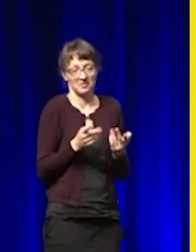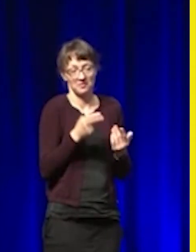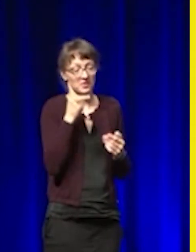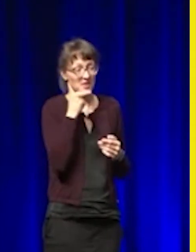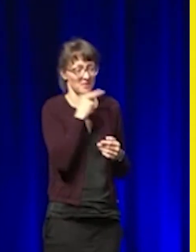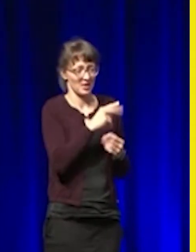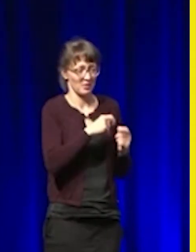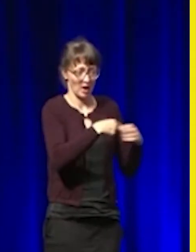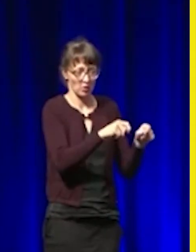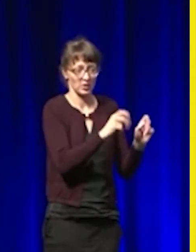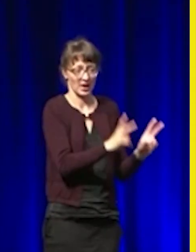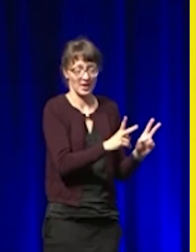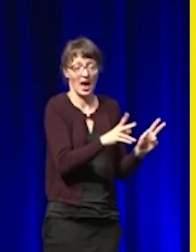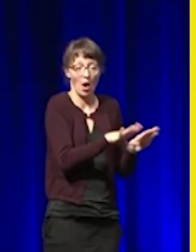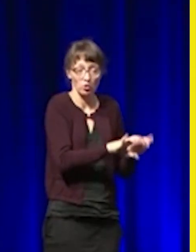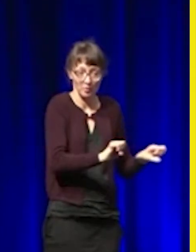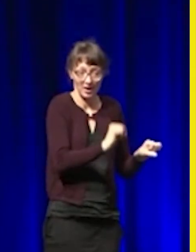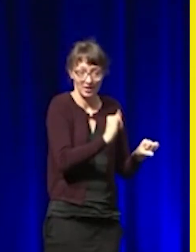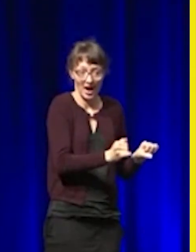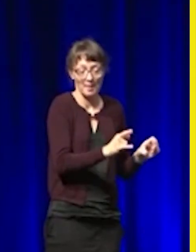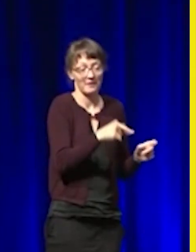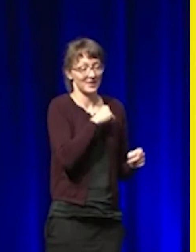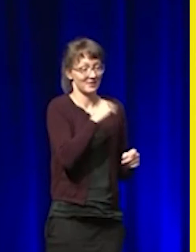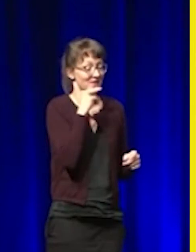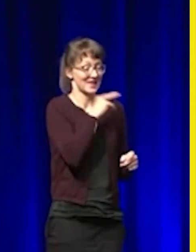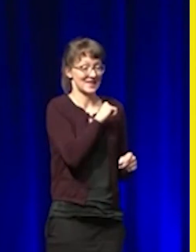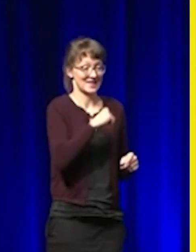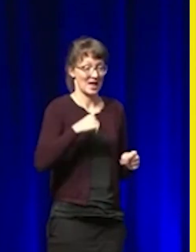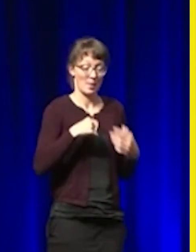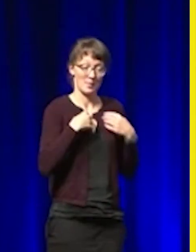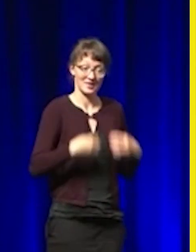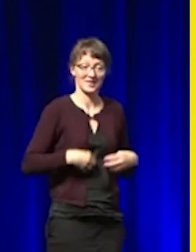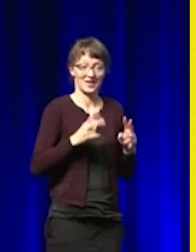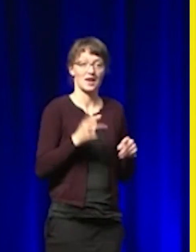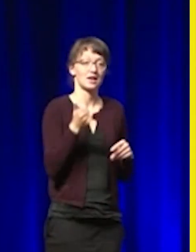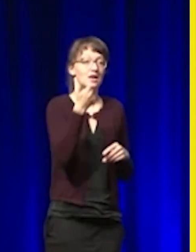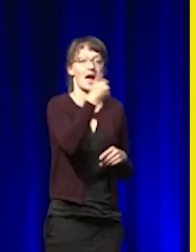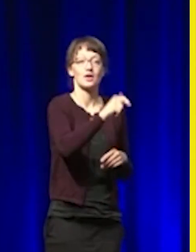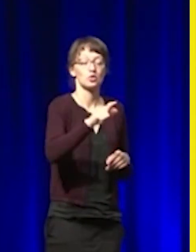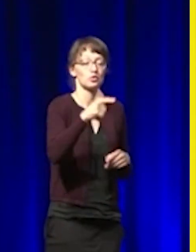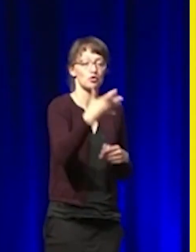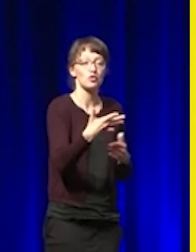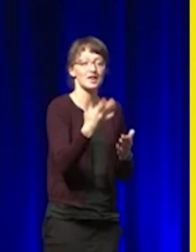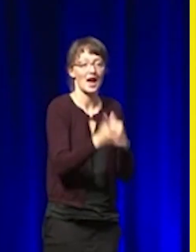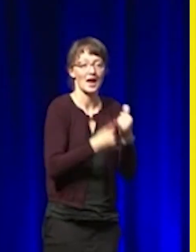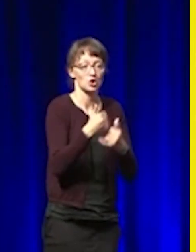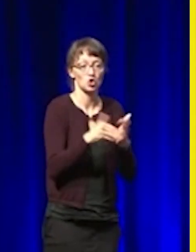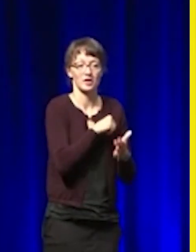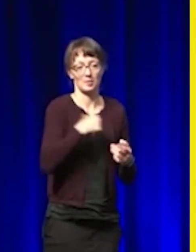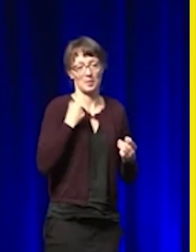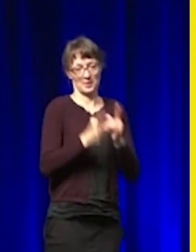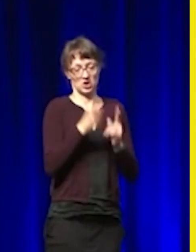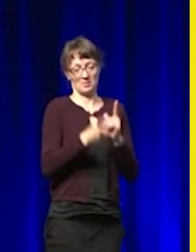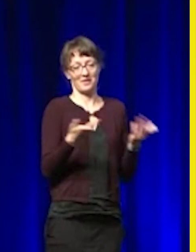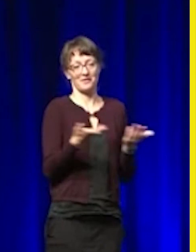Stadt aber selbst das Grundstück besitzt, kann sie auch in 30, in 50, in 70, in 150 Jahren noch mitreden, was dort passiert